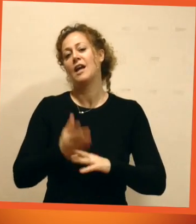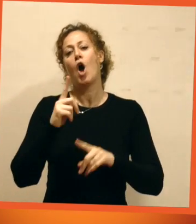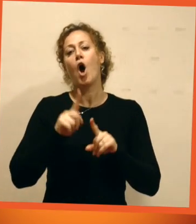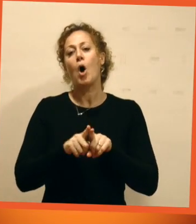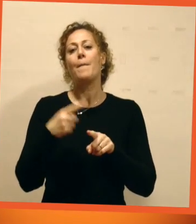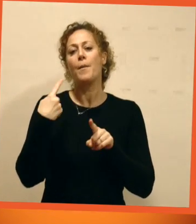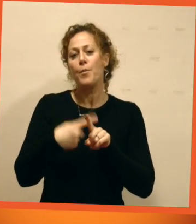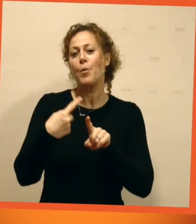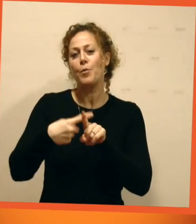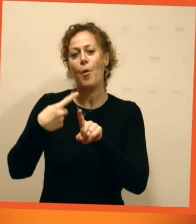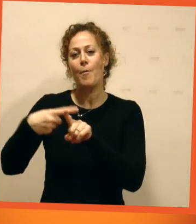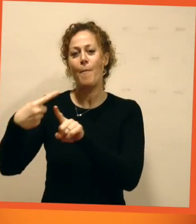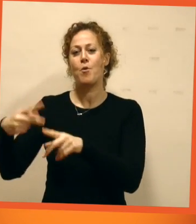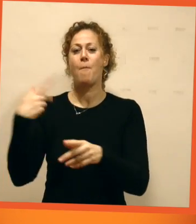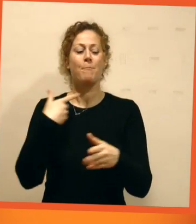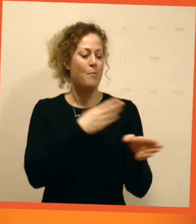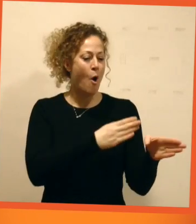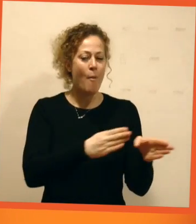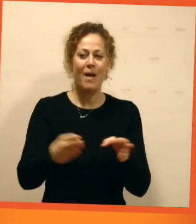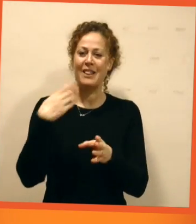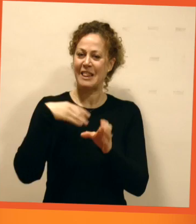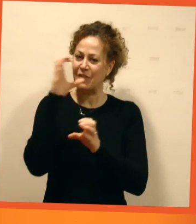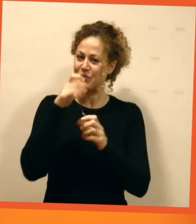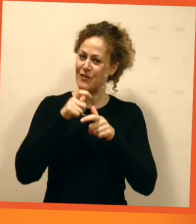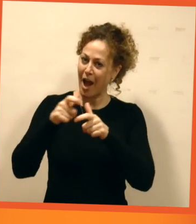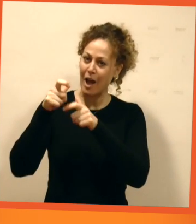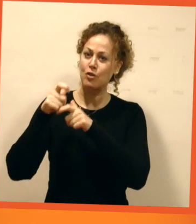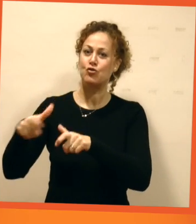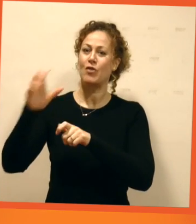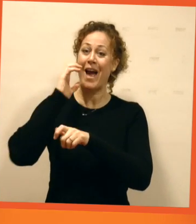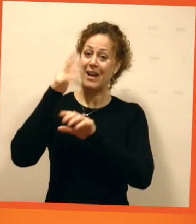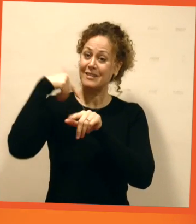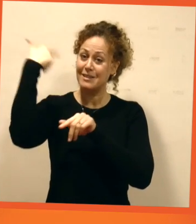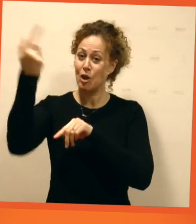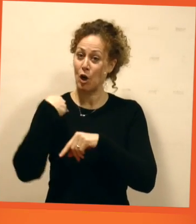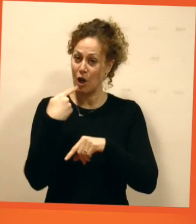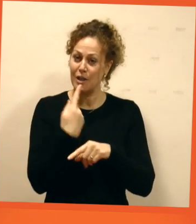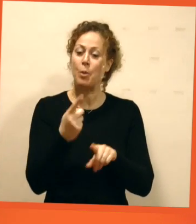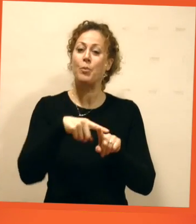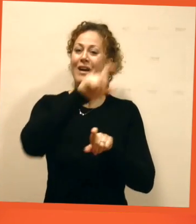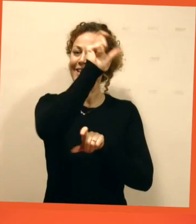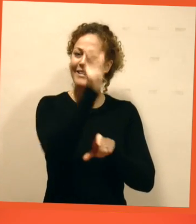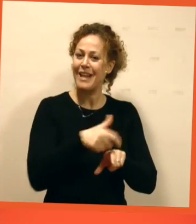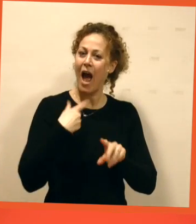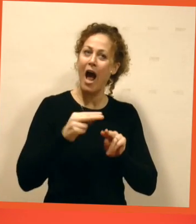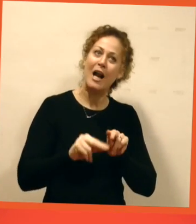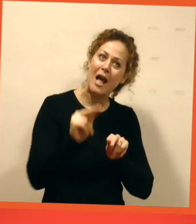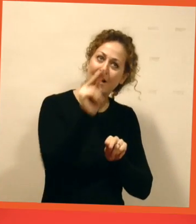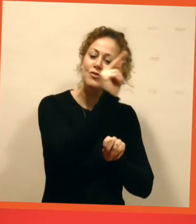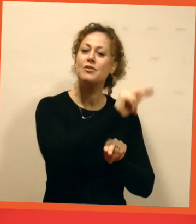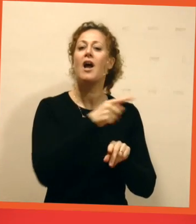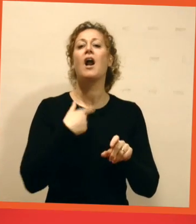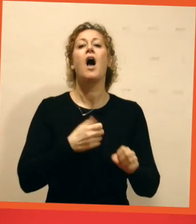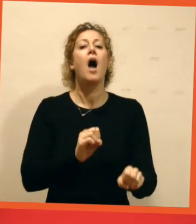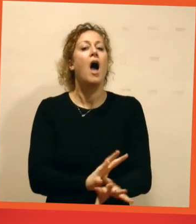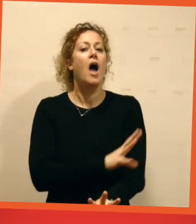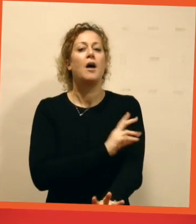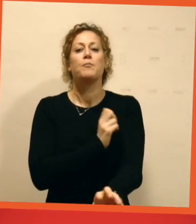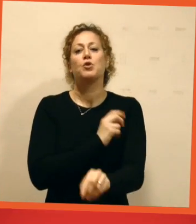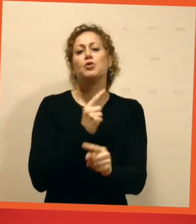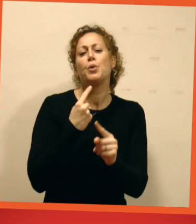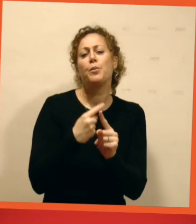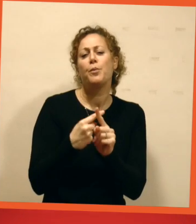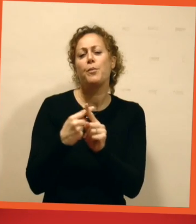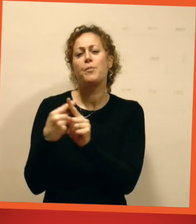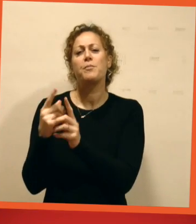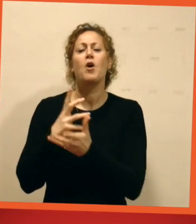momenti, dai viaggi all'estero di cui abbiamo detto, ai viaggi in Italia, alle emozioni che loro stesse hanno